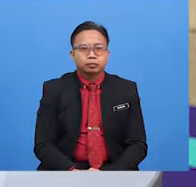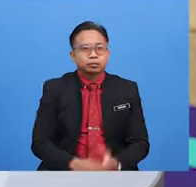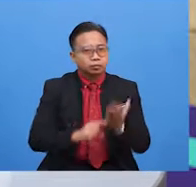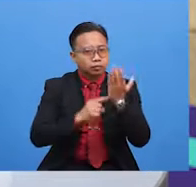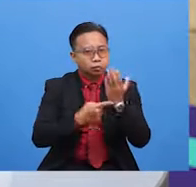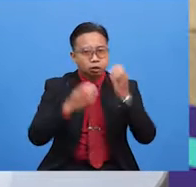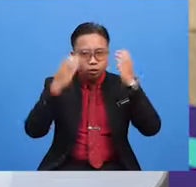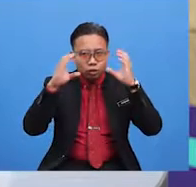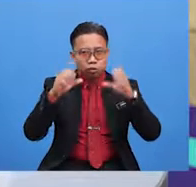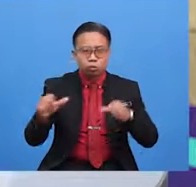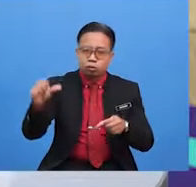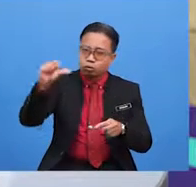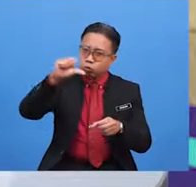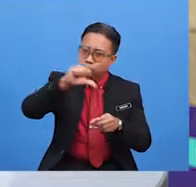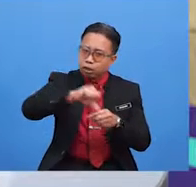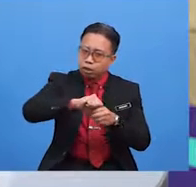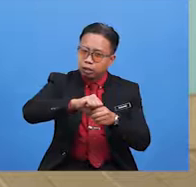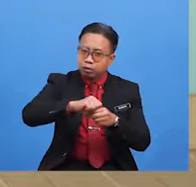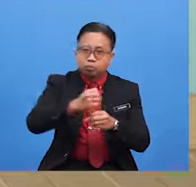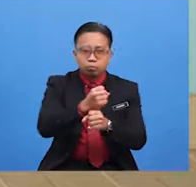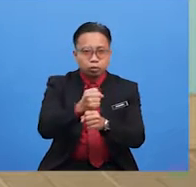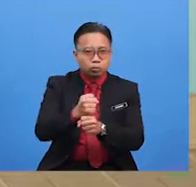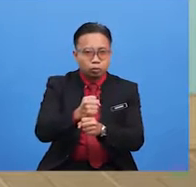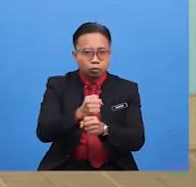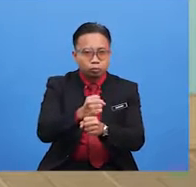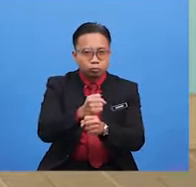Mula-mula, cikgu akan tuangkan tepung ke dalam bika.